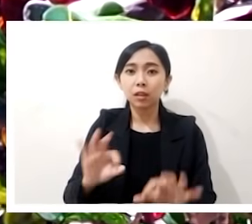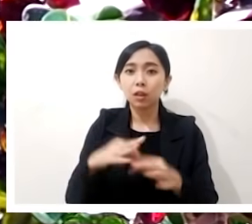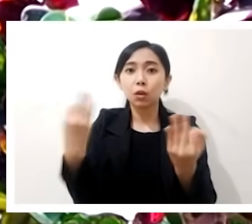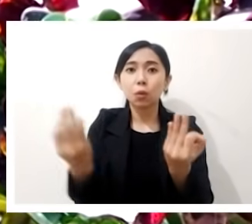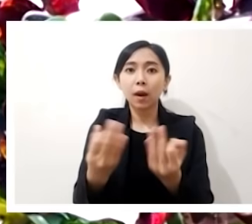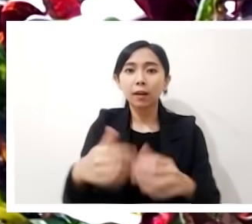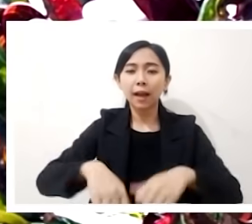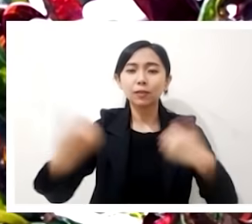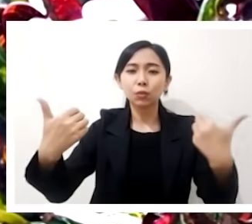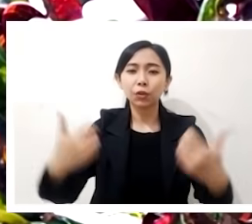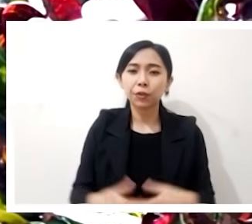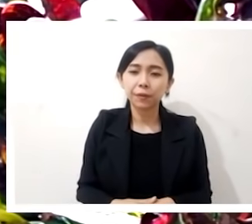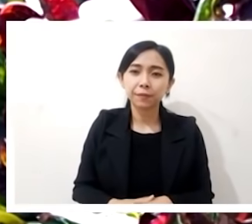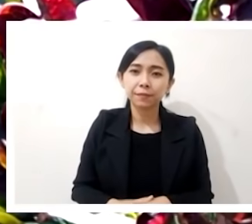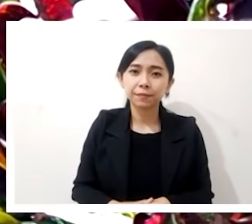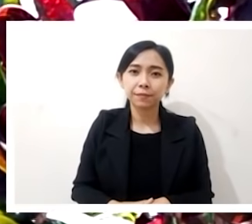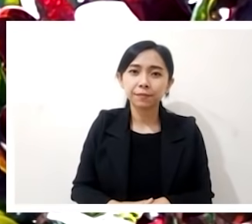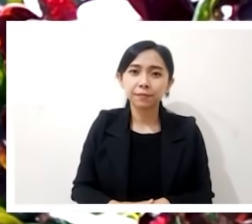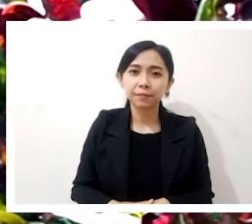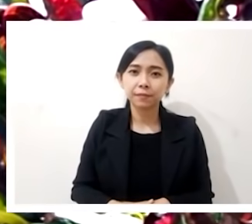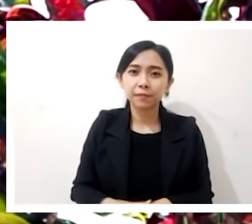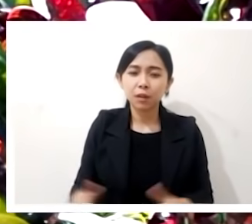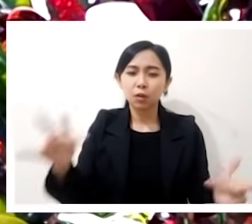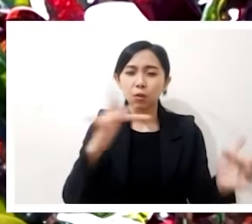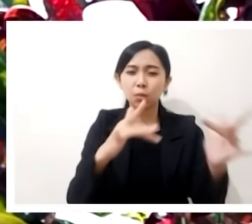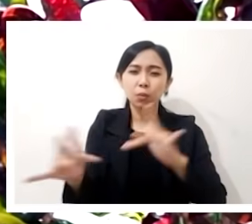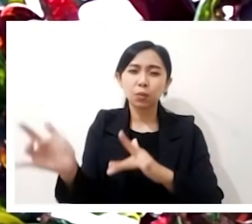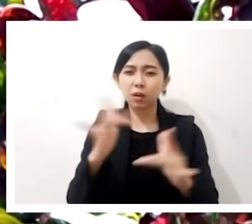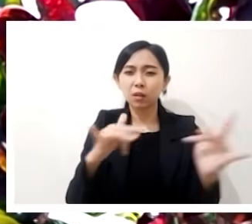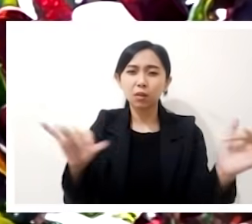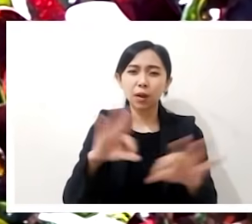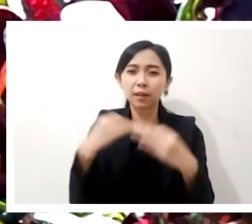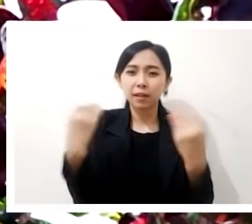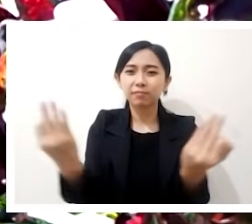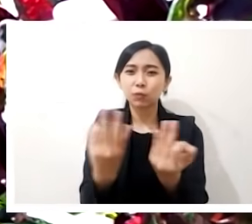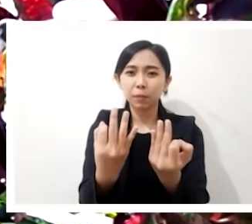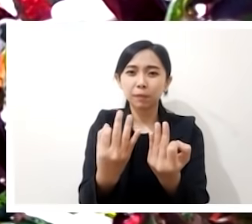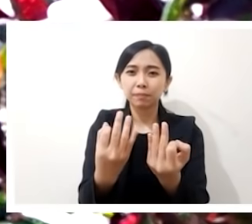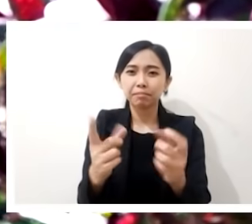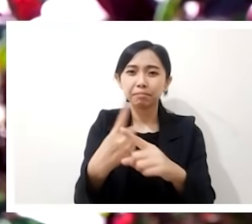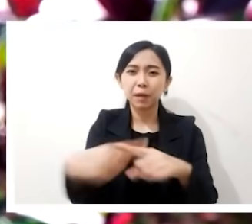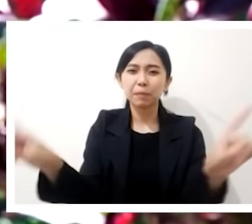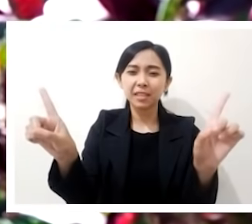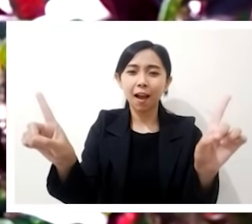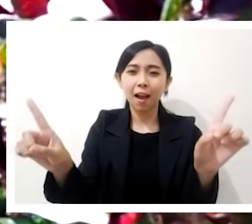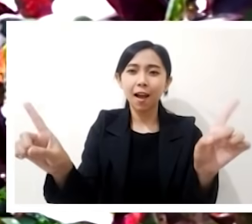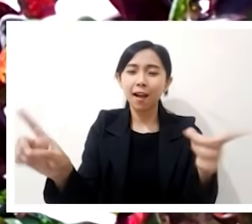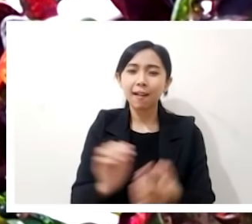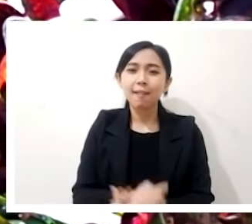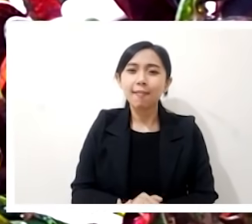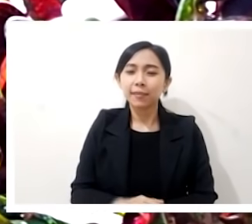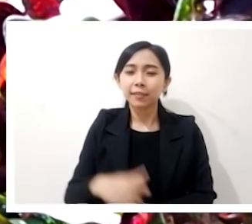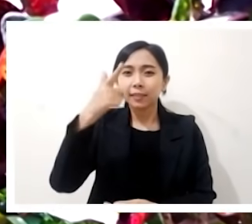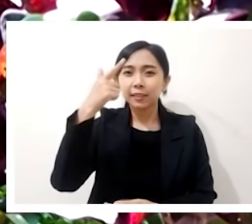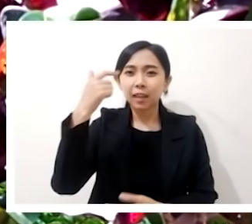keluarga tercerai berai. Konflik, kekerasan dalam rumah tangga, bahkan perceraian dapat terjadi karena beban